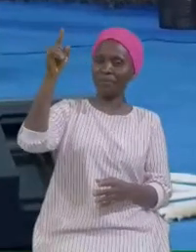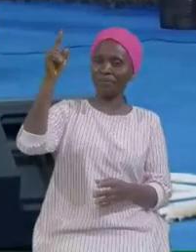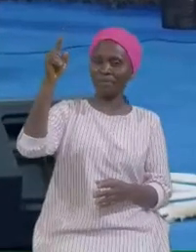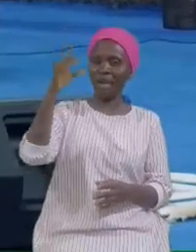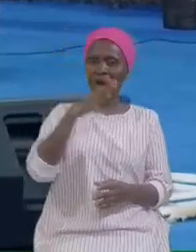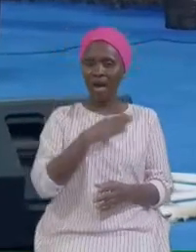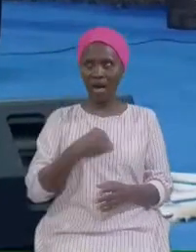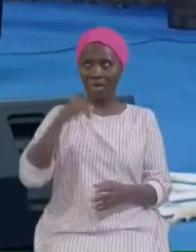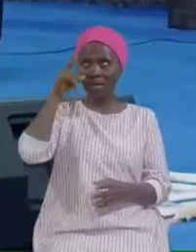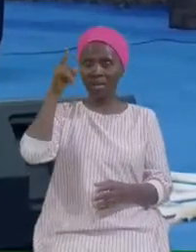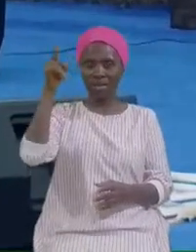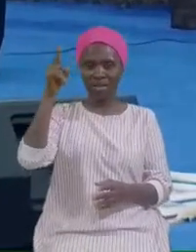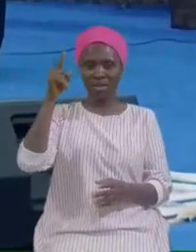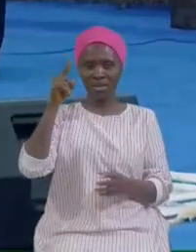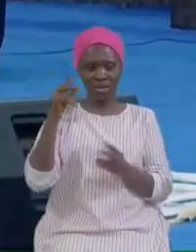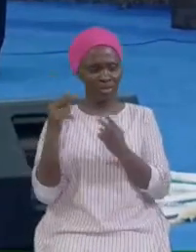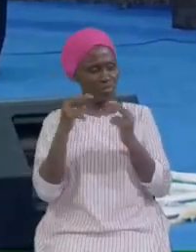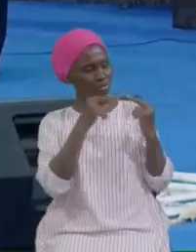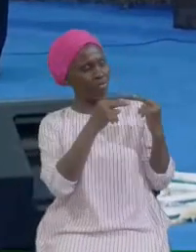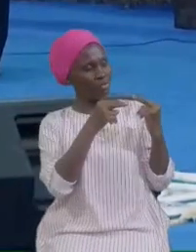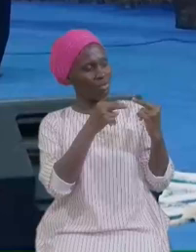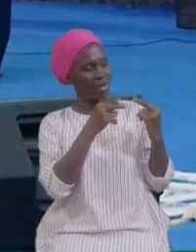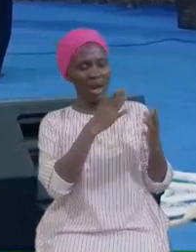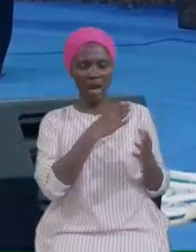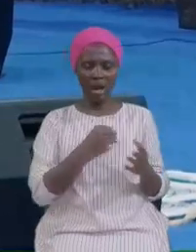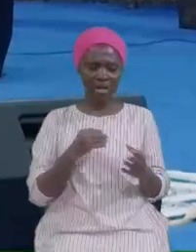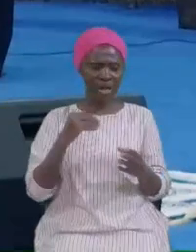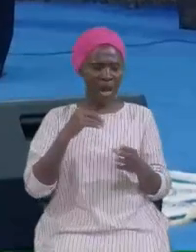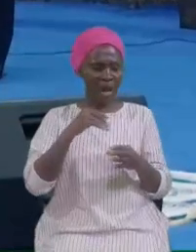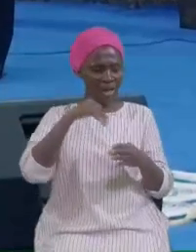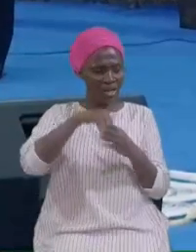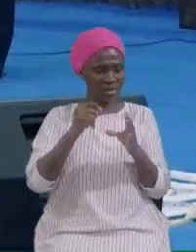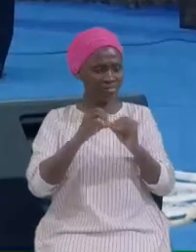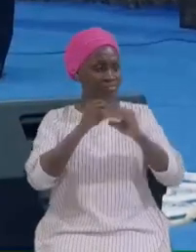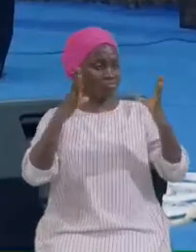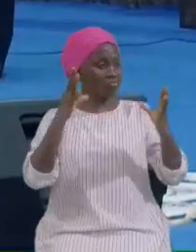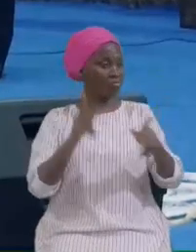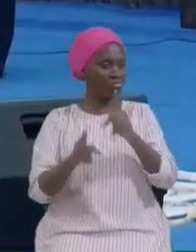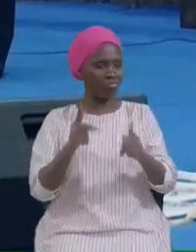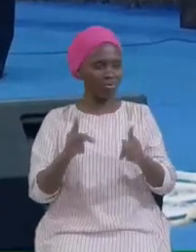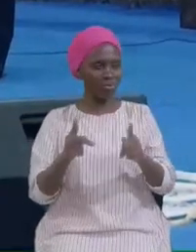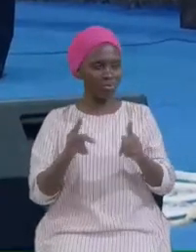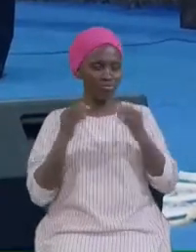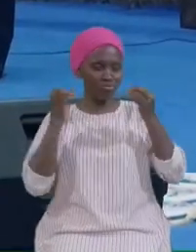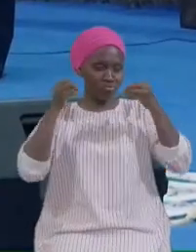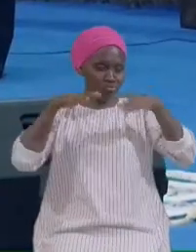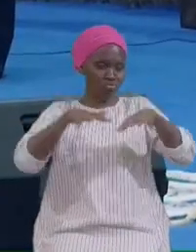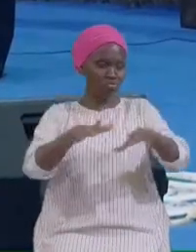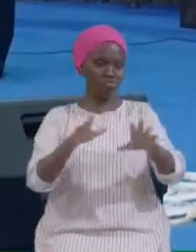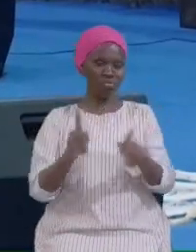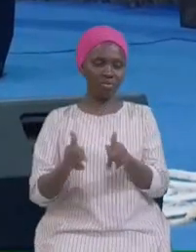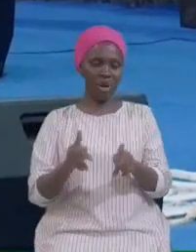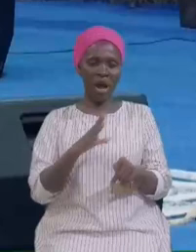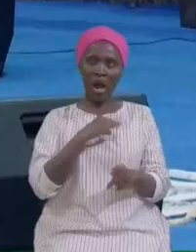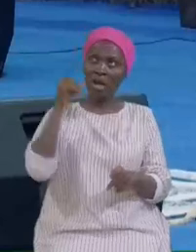Et se retournant au milieu de la foule, il dit, qui a touché mes